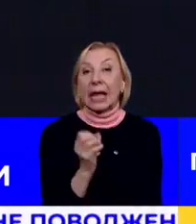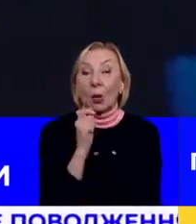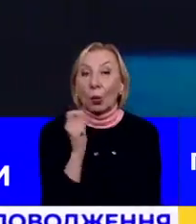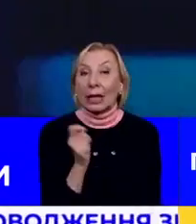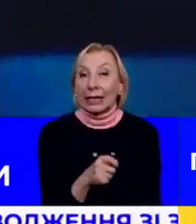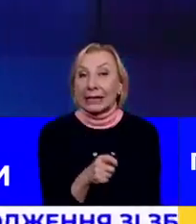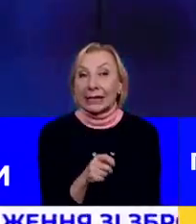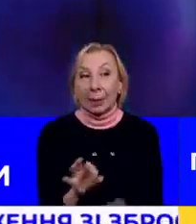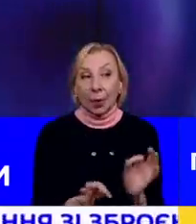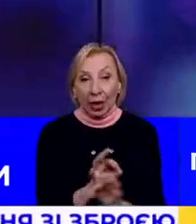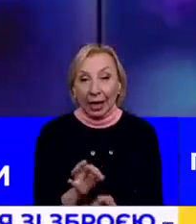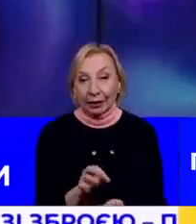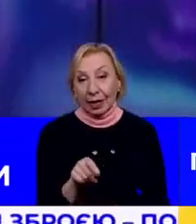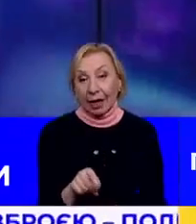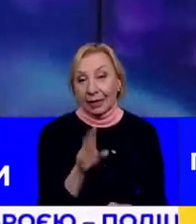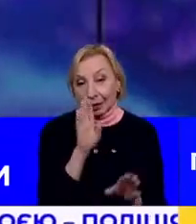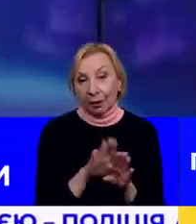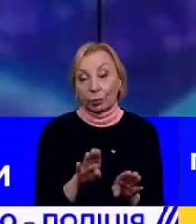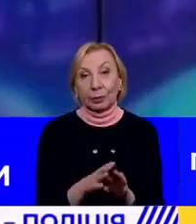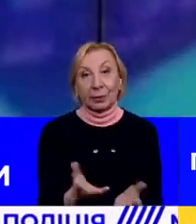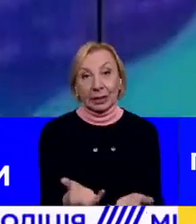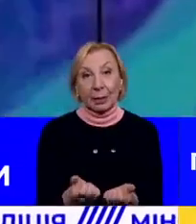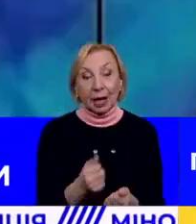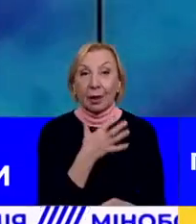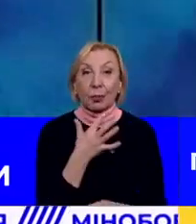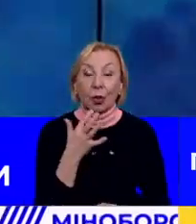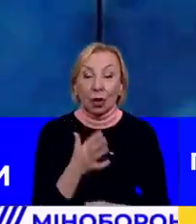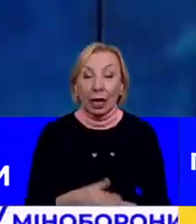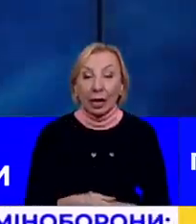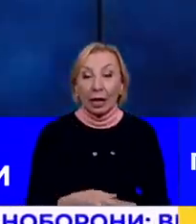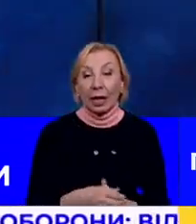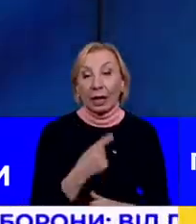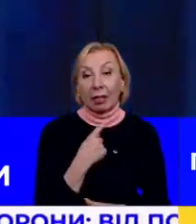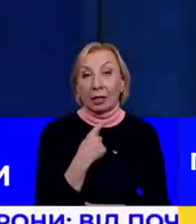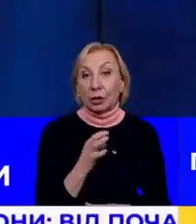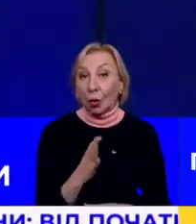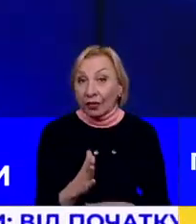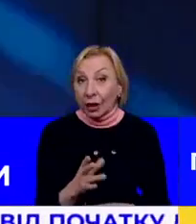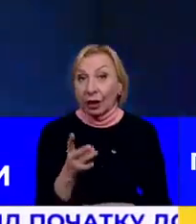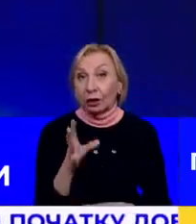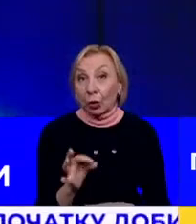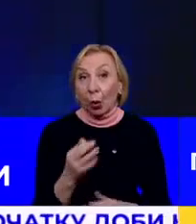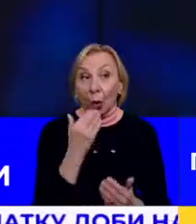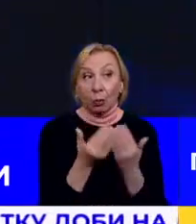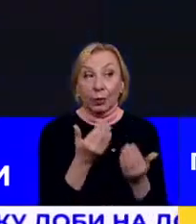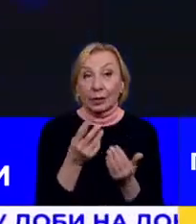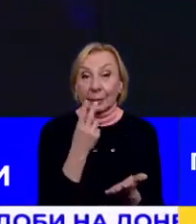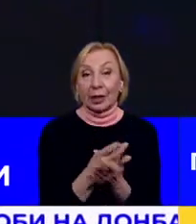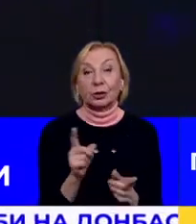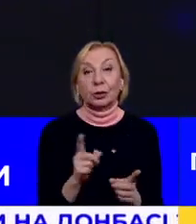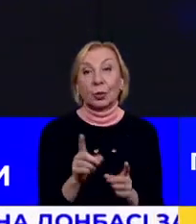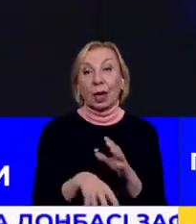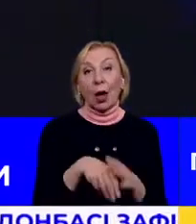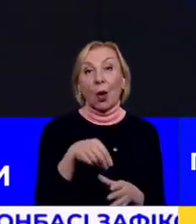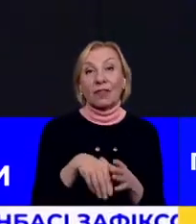местных выборах, они вроде бы как будто бы набрали бы много голосов. Но тут же опросы показывают, что избиратели